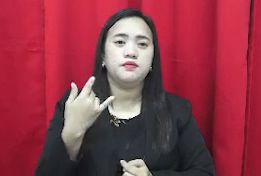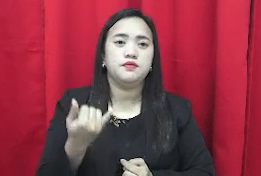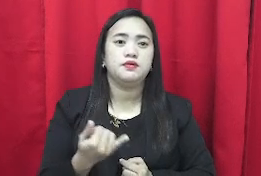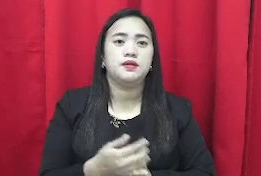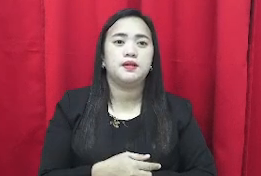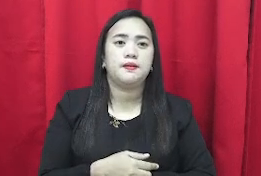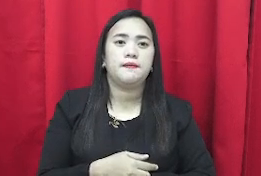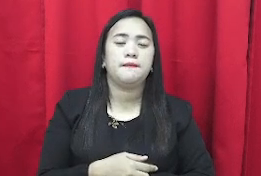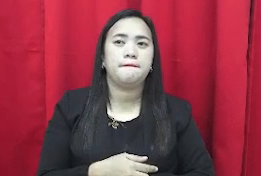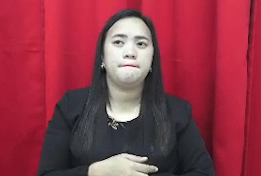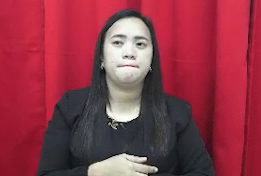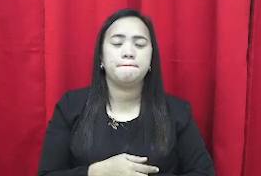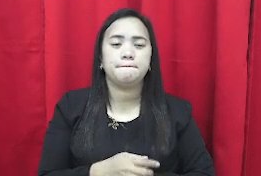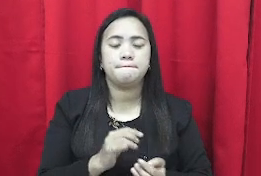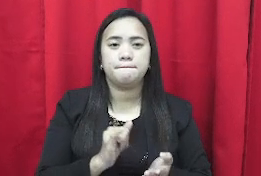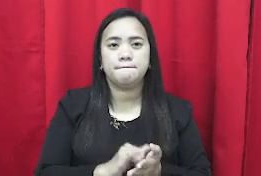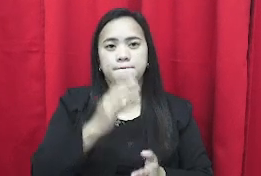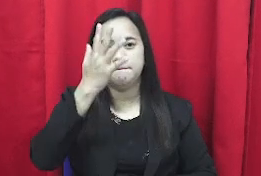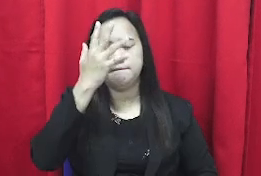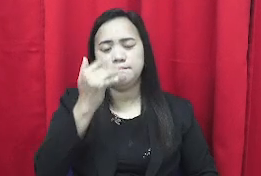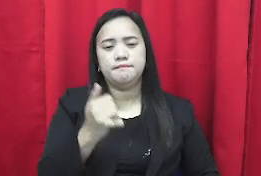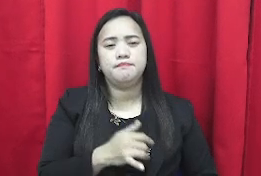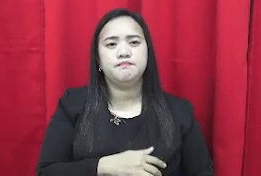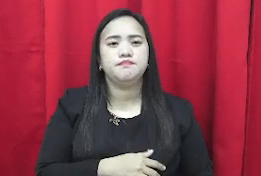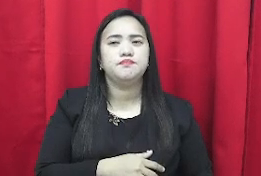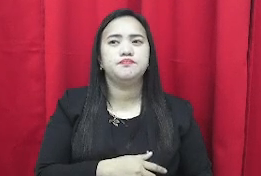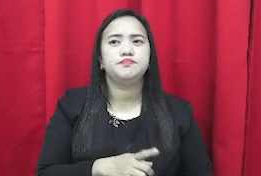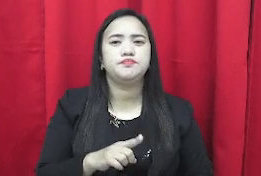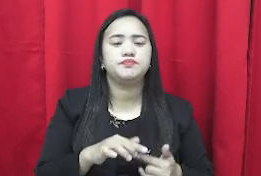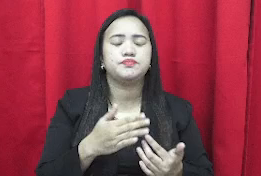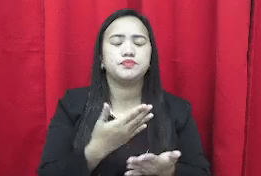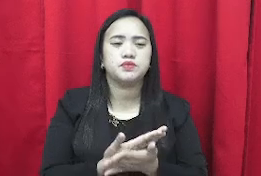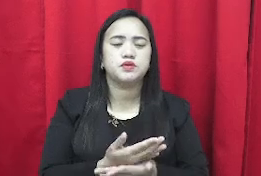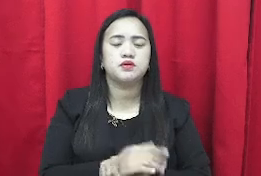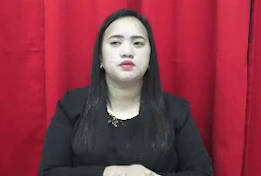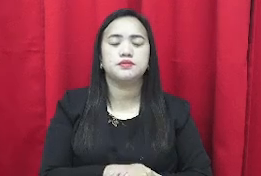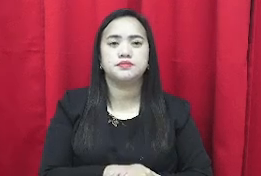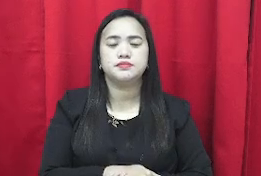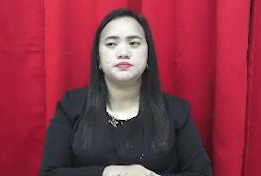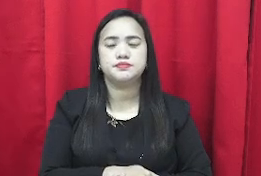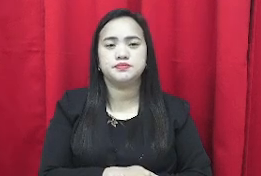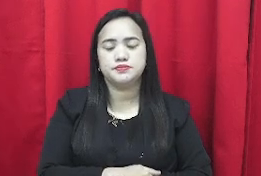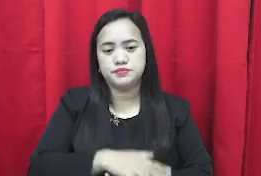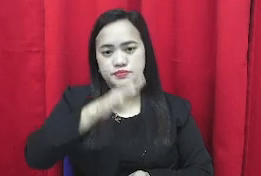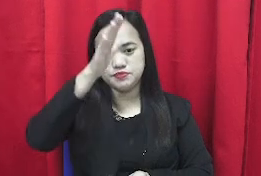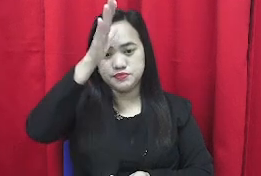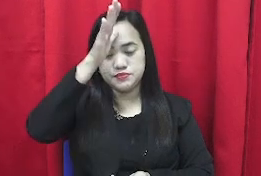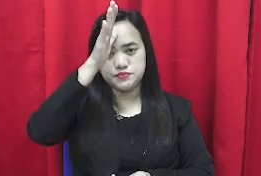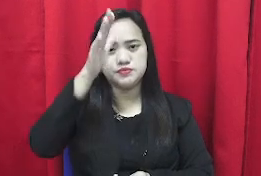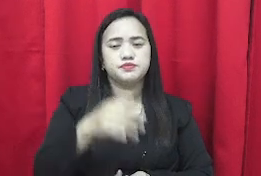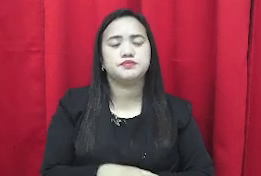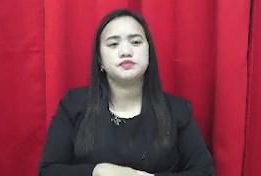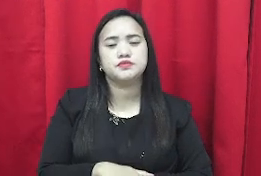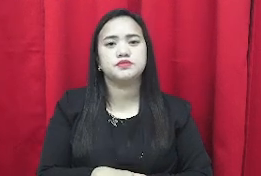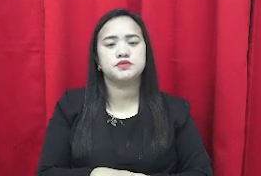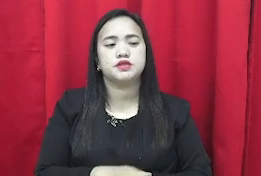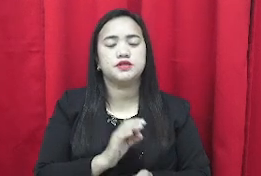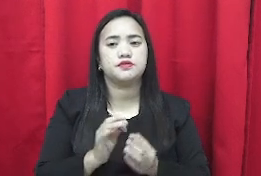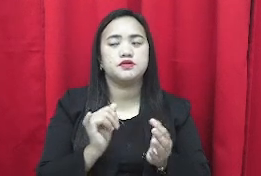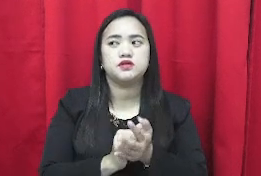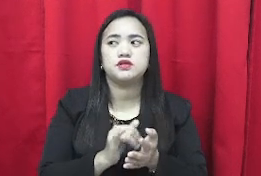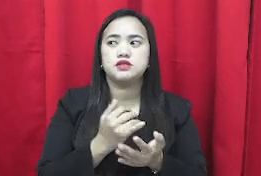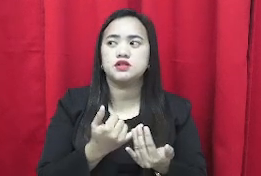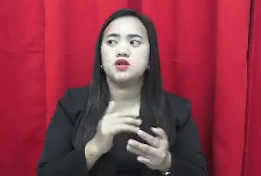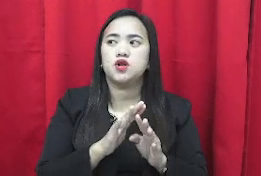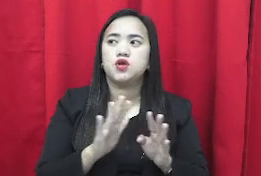panginoon no Kaya nga ah mga kapwa ko ama ng tahanan iano natin kung ah ang mga anak lang din naman natin